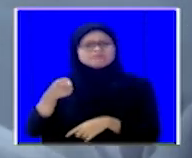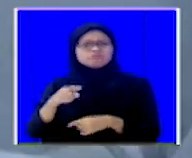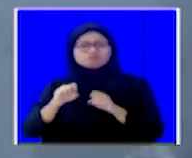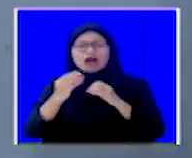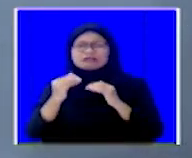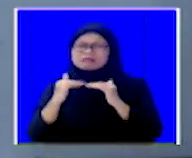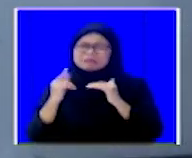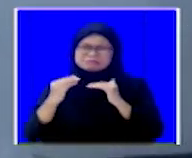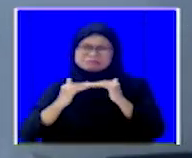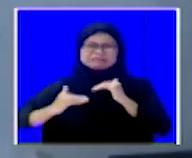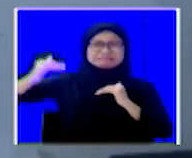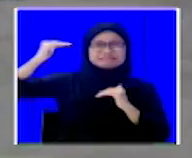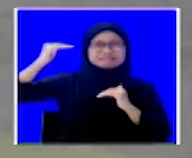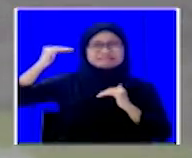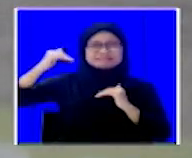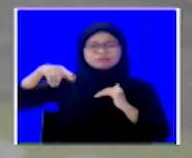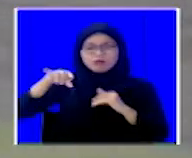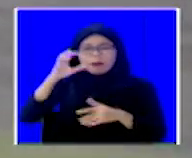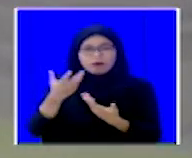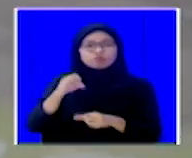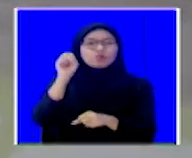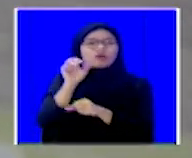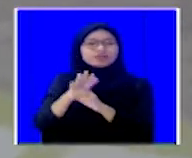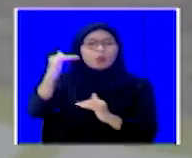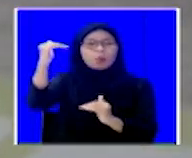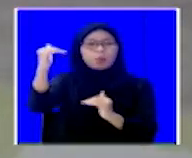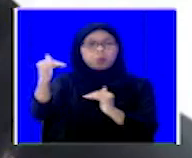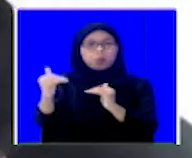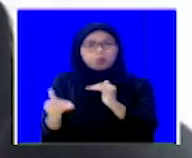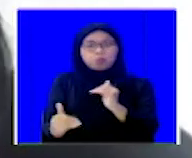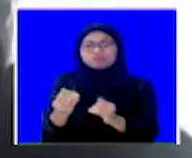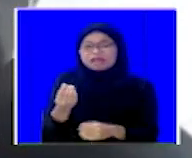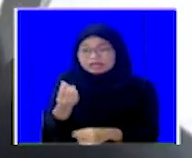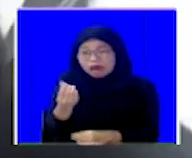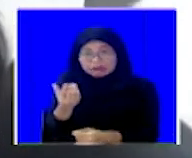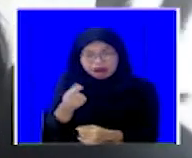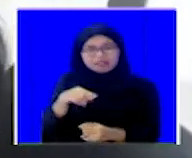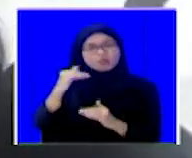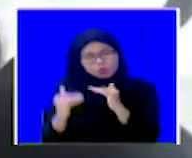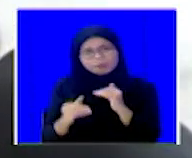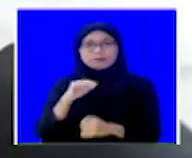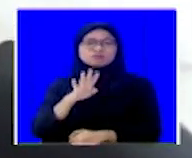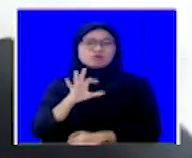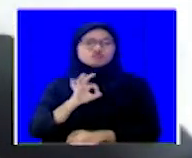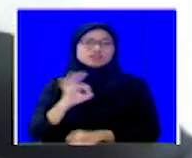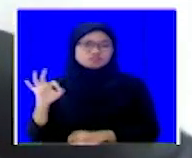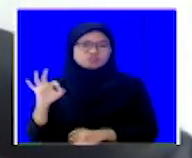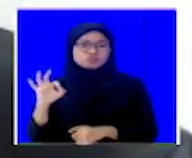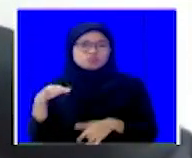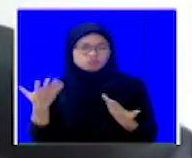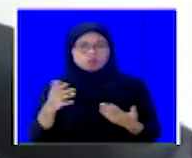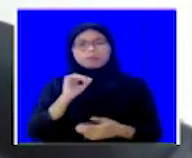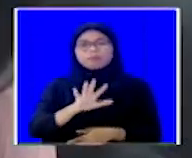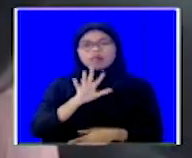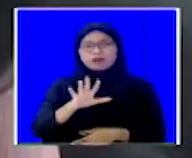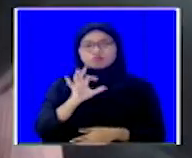angka Rp450.000 dan maksimal Rp550.000. Selain itu, Presiden juga meminta agar hasil